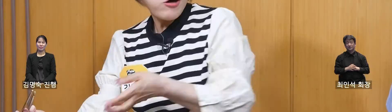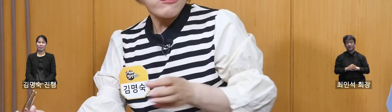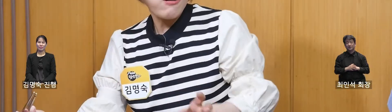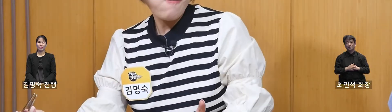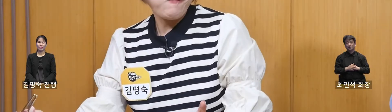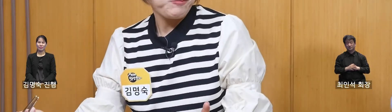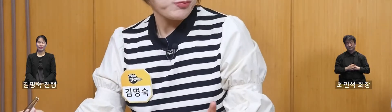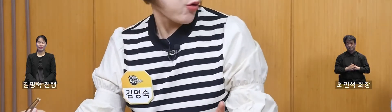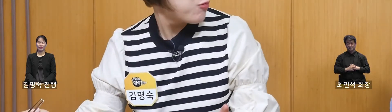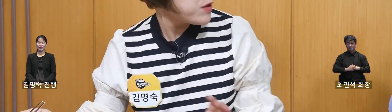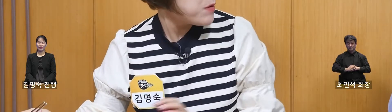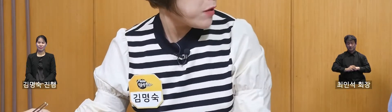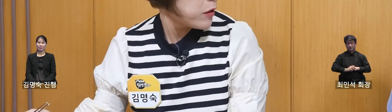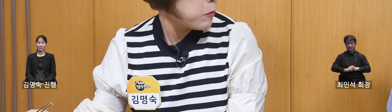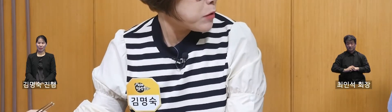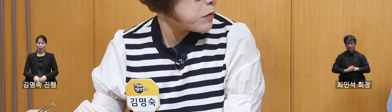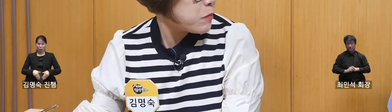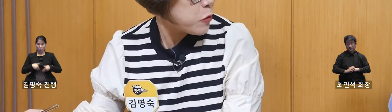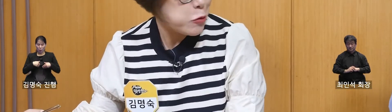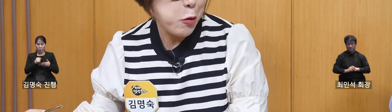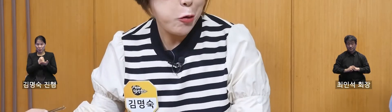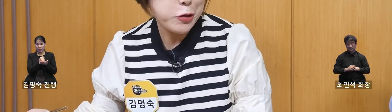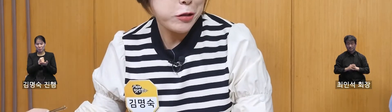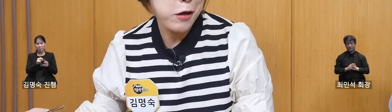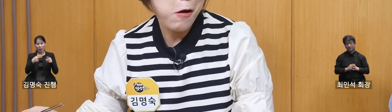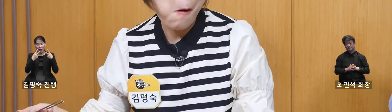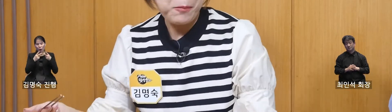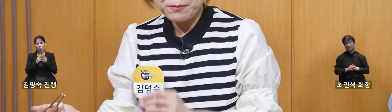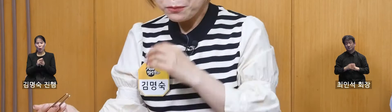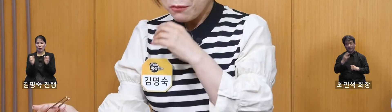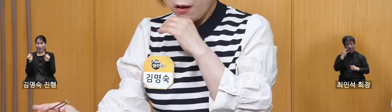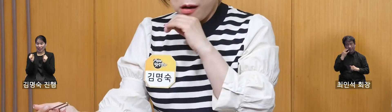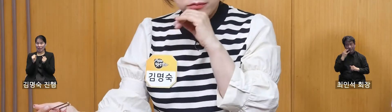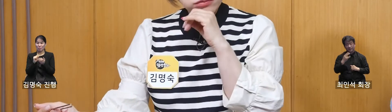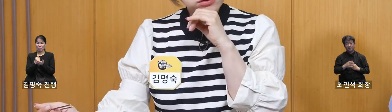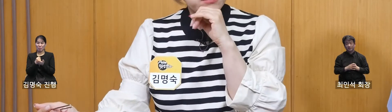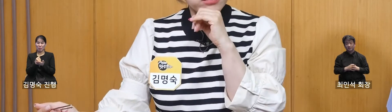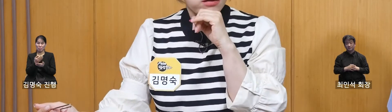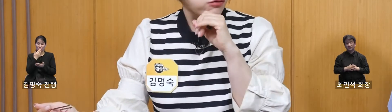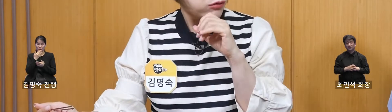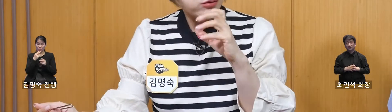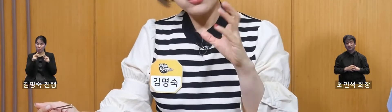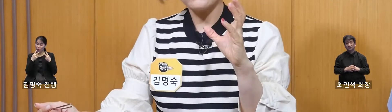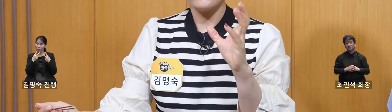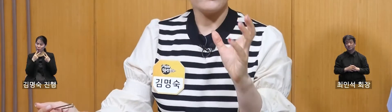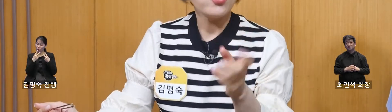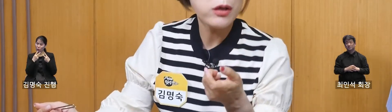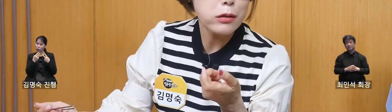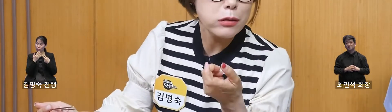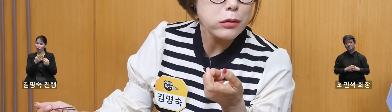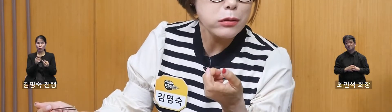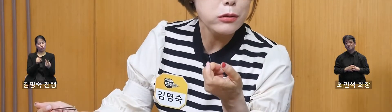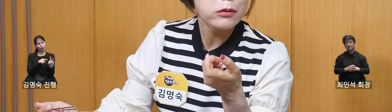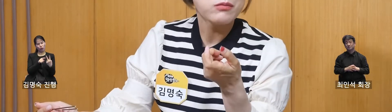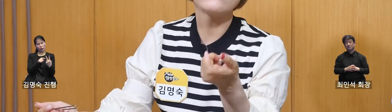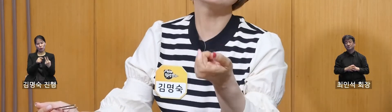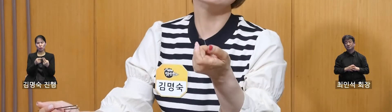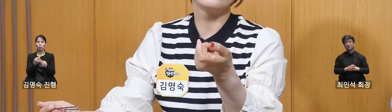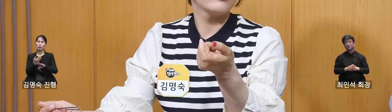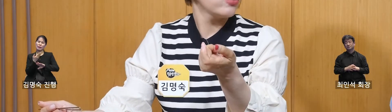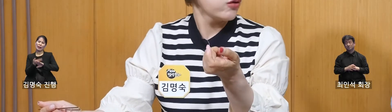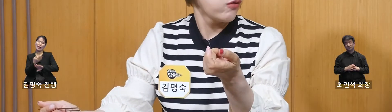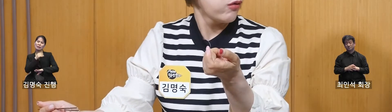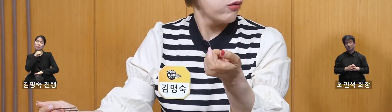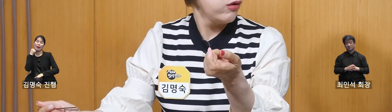그러니까 저희가 아까 온비빔면, 냉비빔면을 네. 먹었잖아요. 네네. 그 맛하고는 또 다른